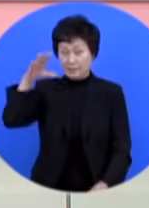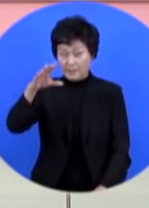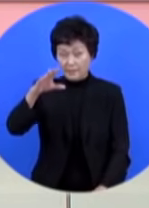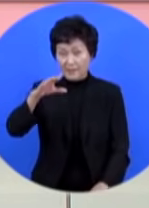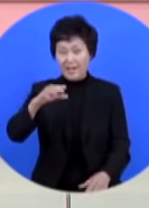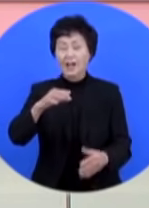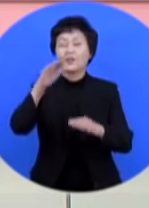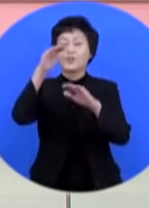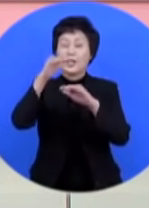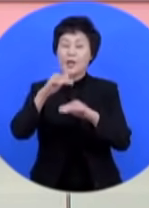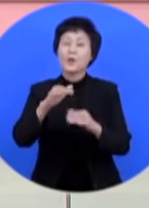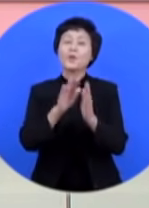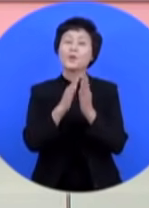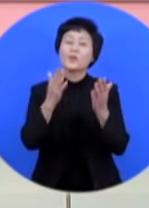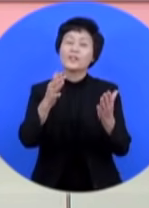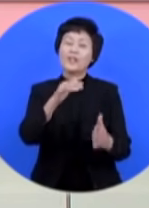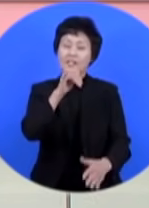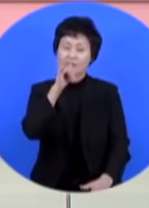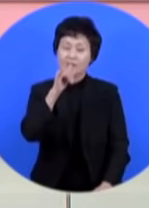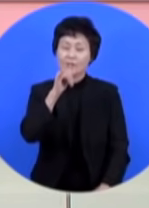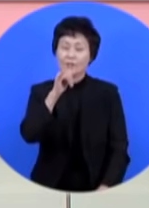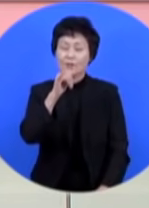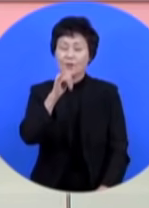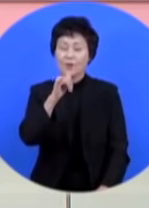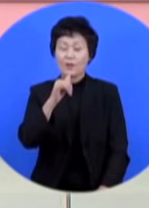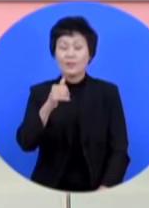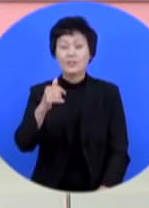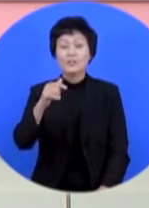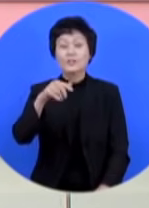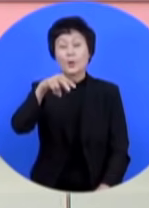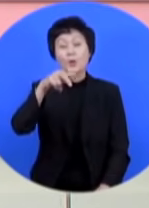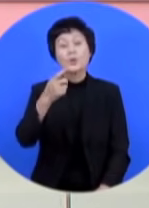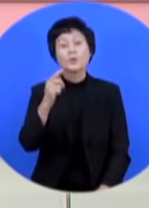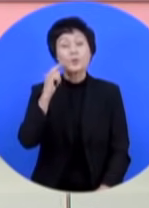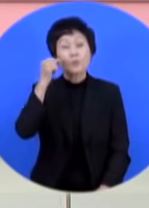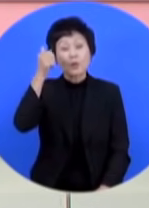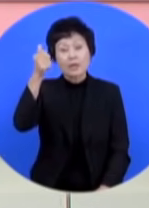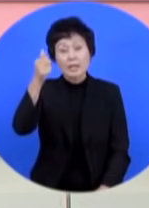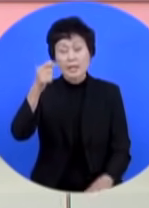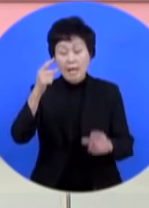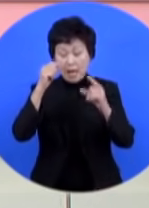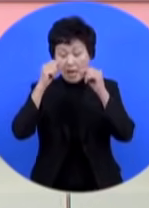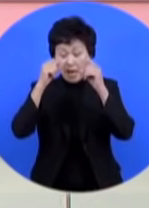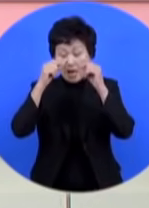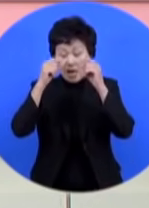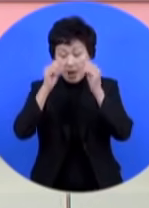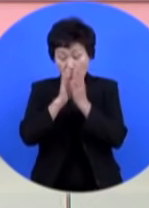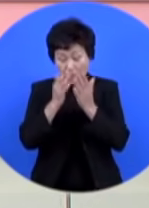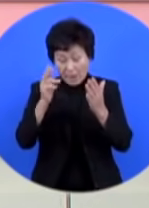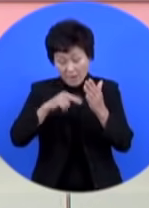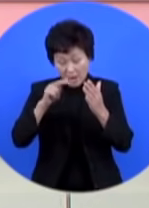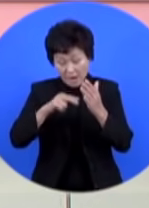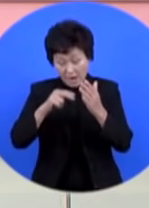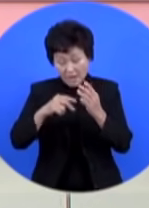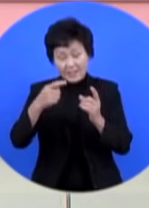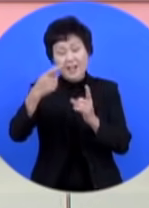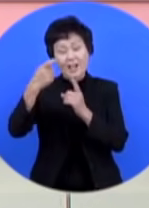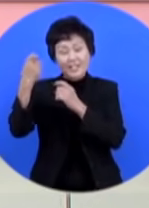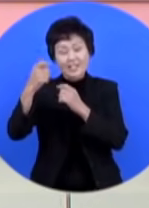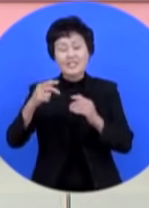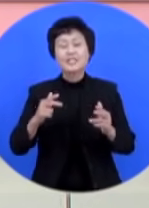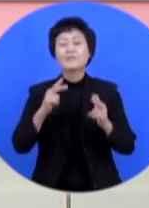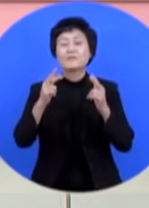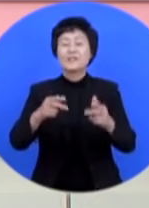읽으시고는 기념사업을 참여하시겠다 말씀을 하셨는데 이미 작년에 다른